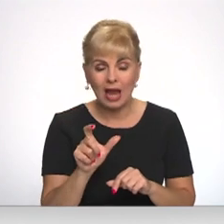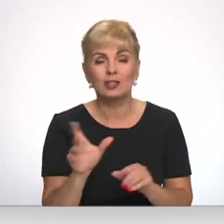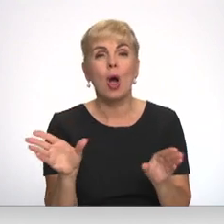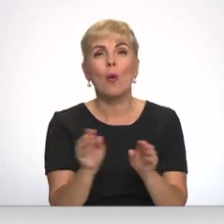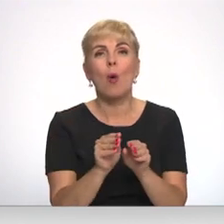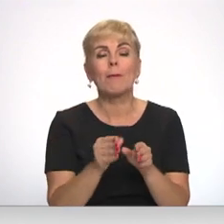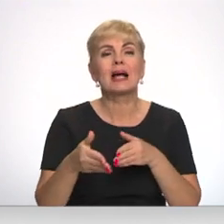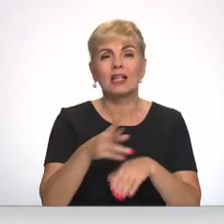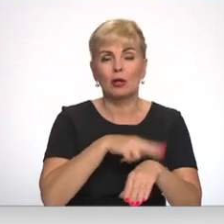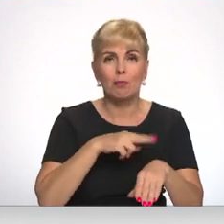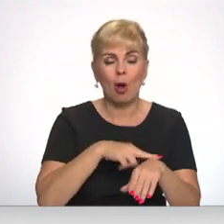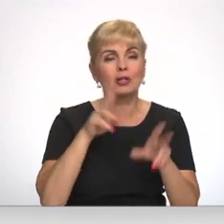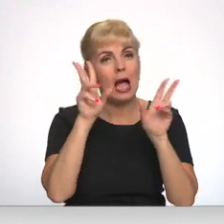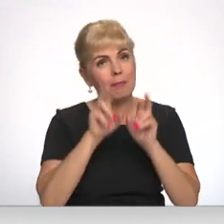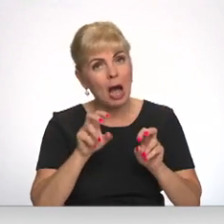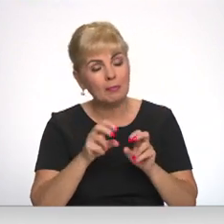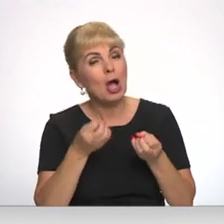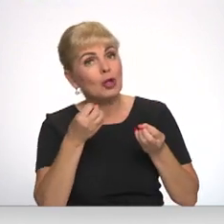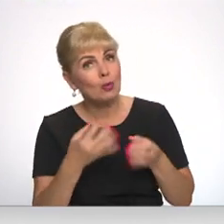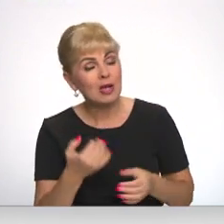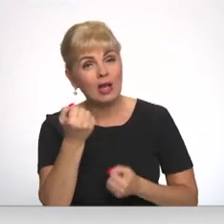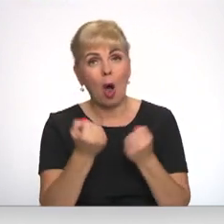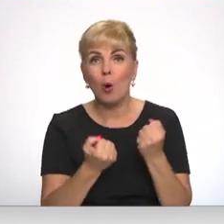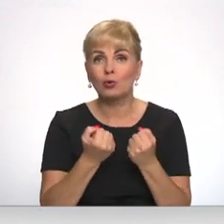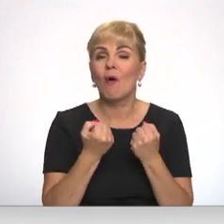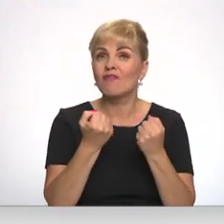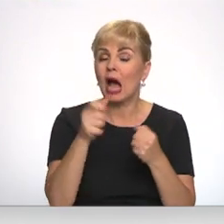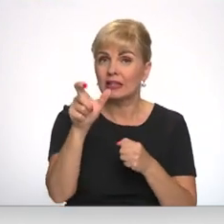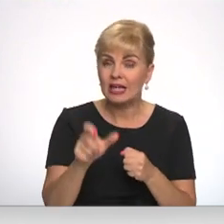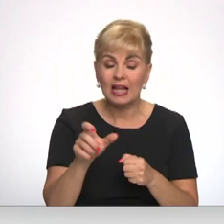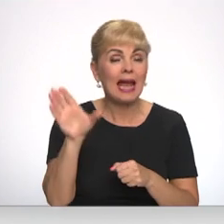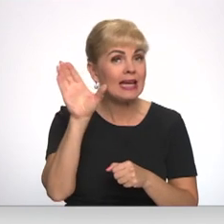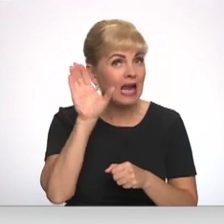ceļu policistiem, lai noskaidrotu, vai autovadītāji ieklausās šajā aicinājumā.